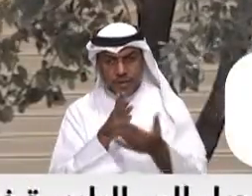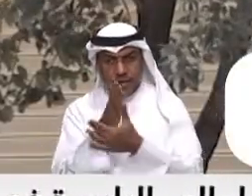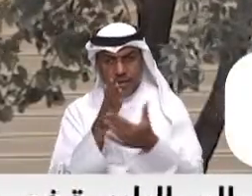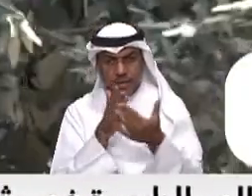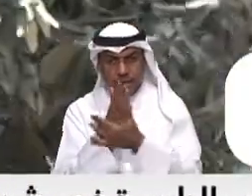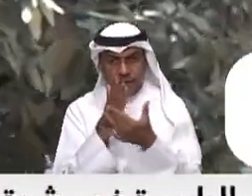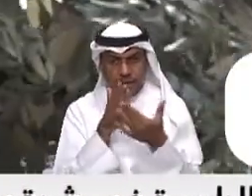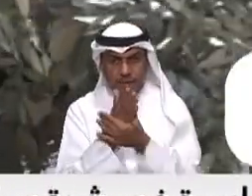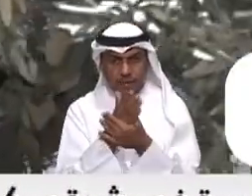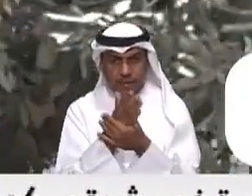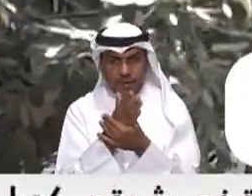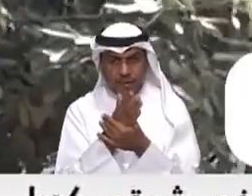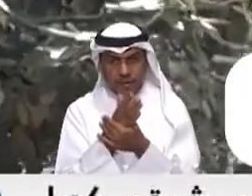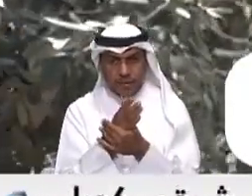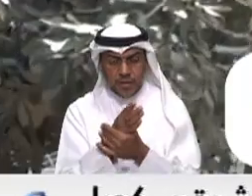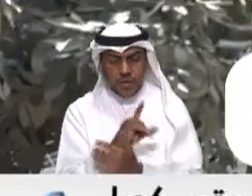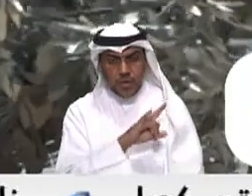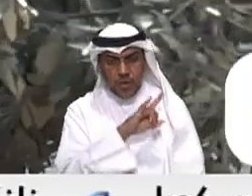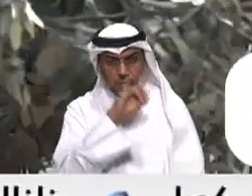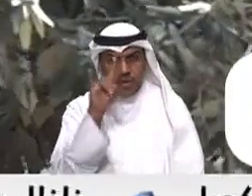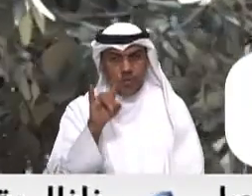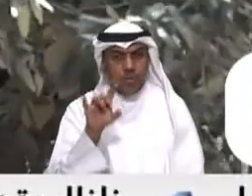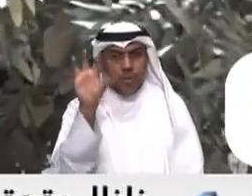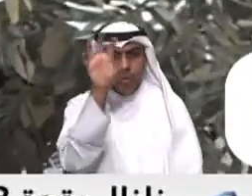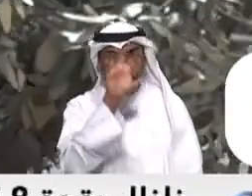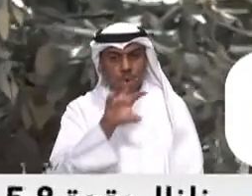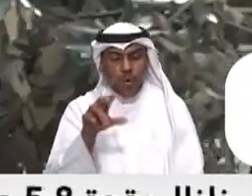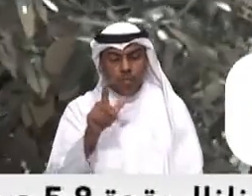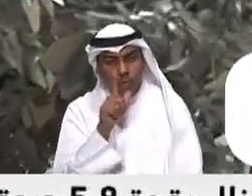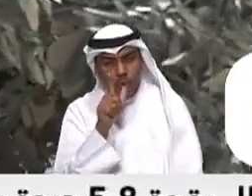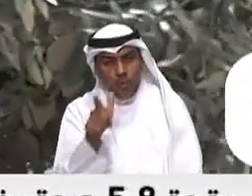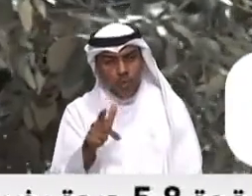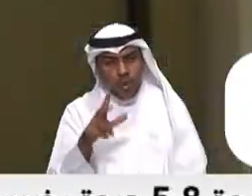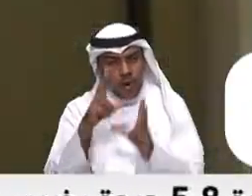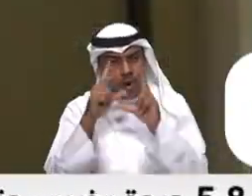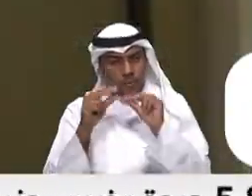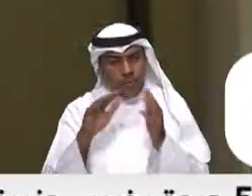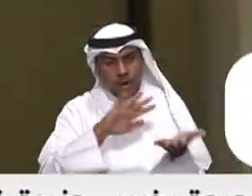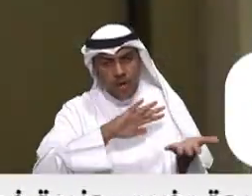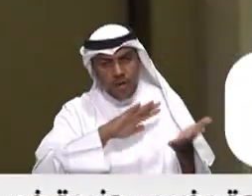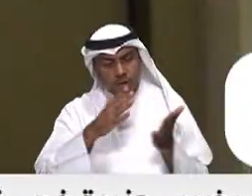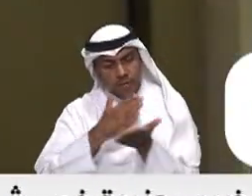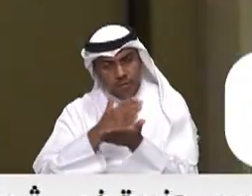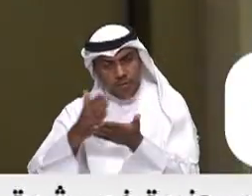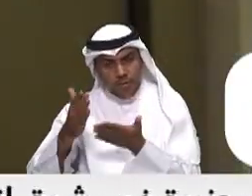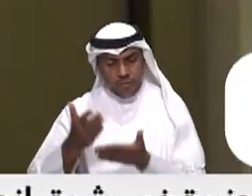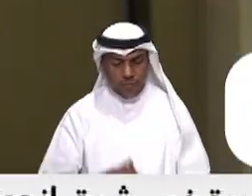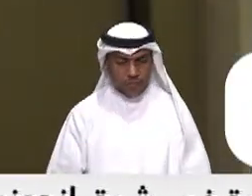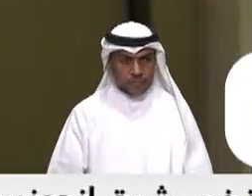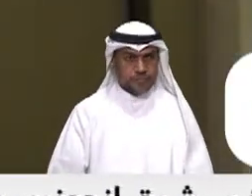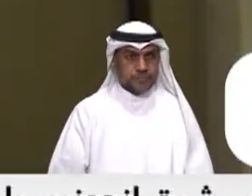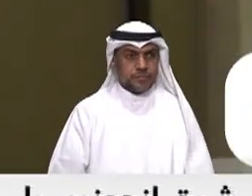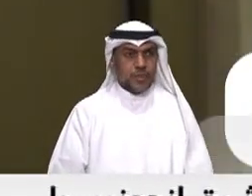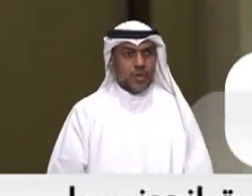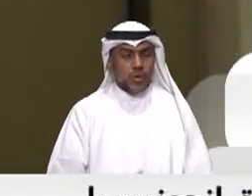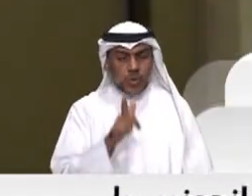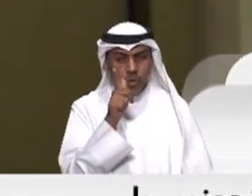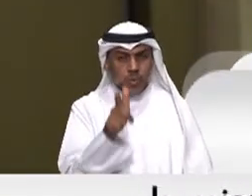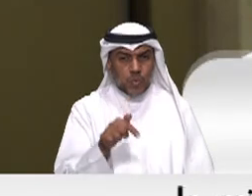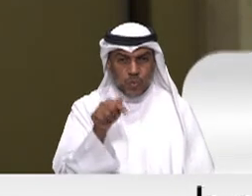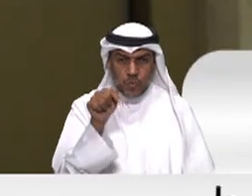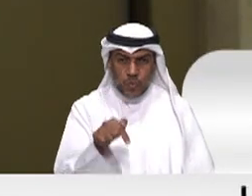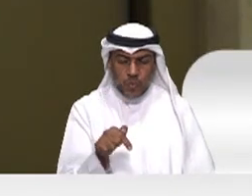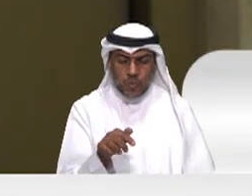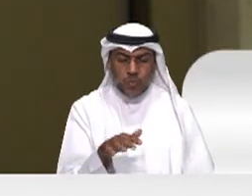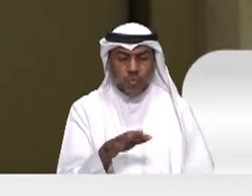الله أبو حبيب إلى أوروبا لنقل موقف لبنان الرسمي. كل الدروب تؤدي حتى